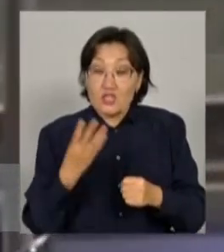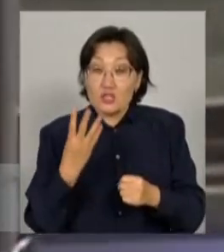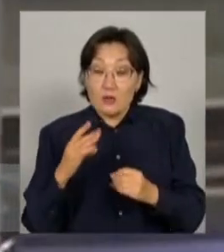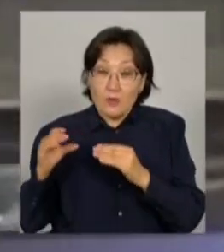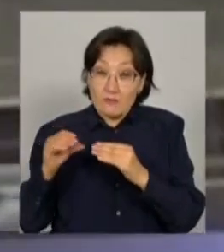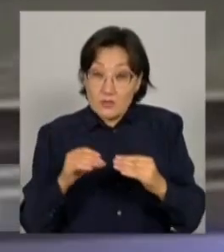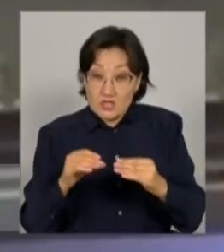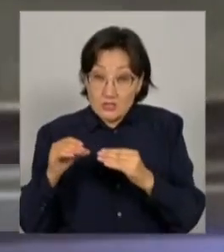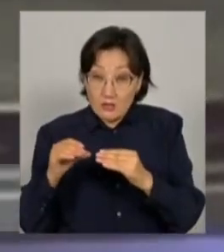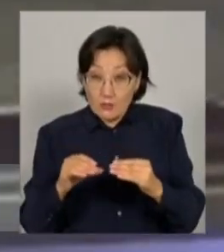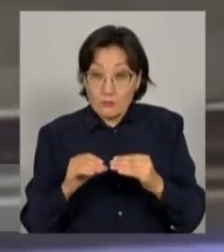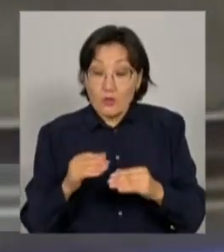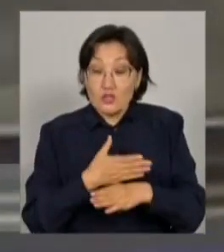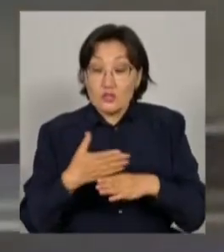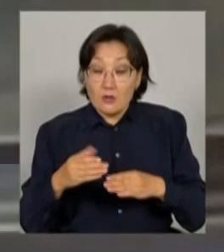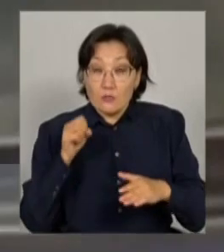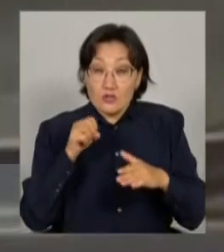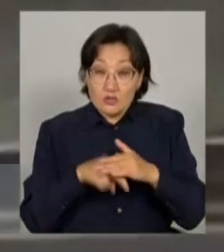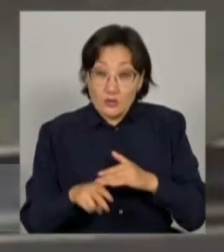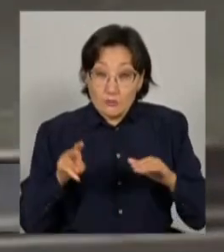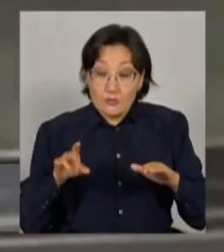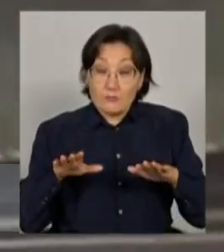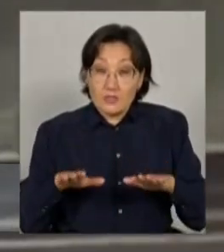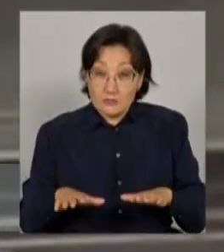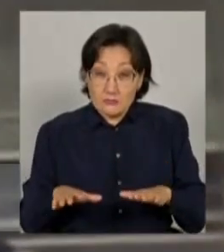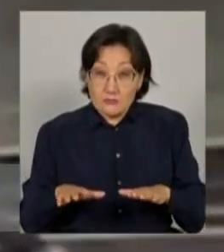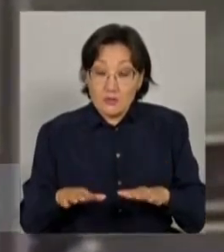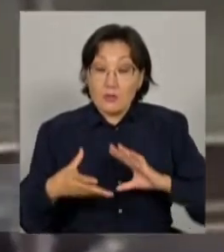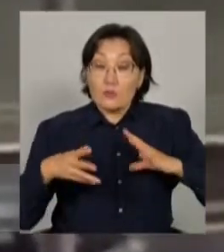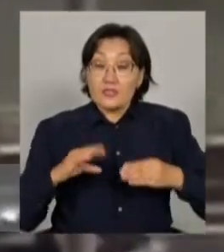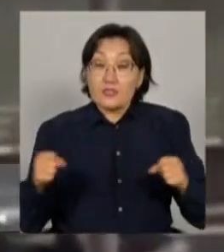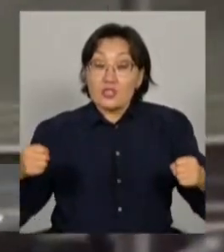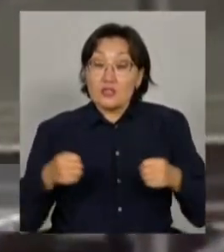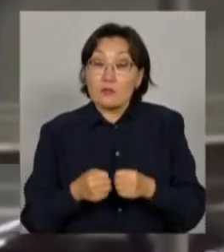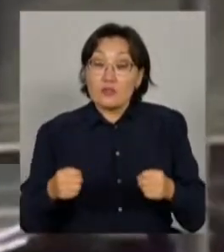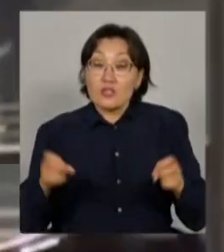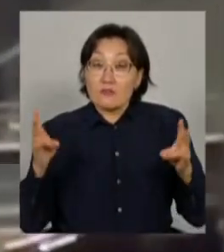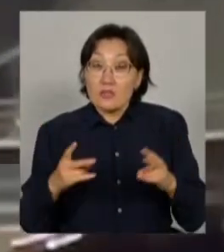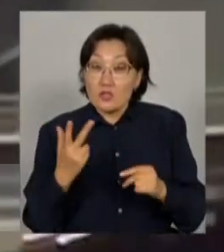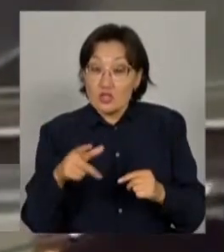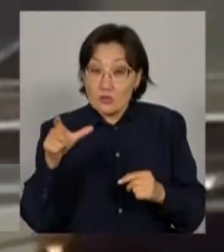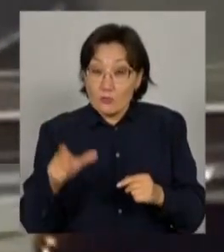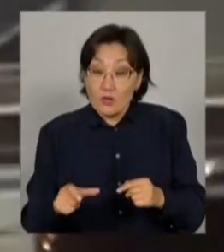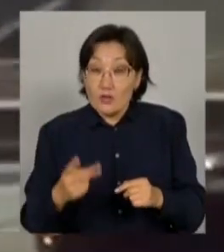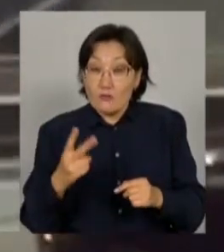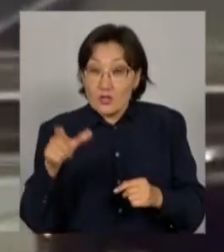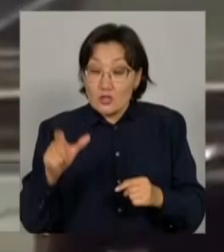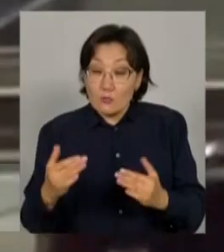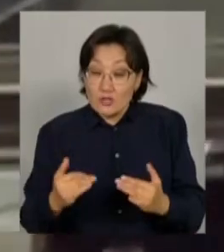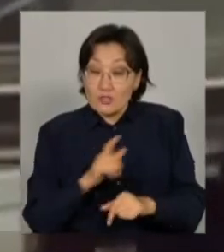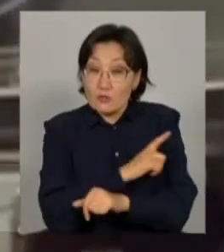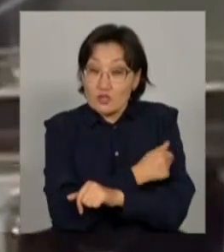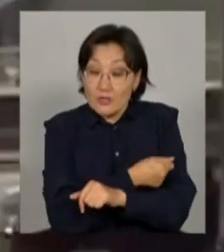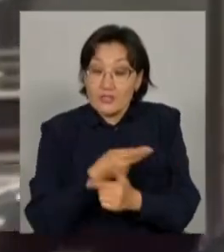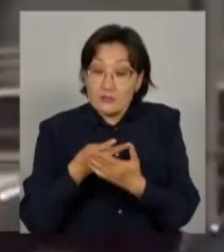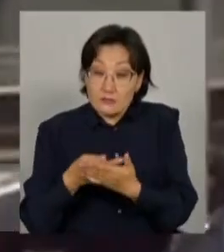четырьмя легковушками, а после скрылся с места происшествия. В результате аварии пострадали 3 человека, 2 из них сейчас в